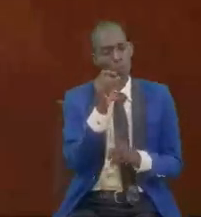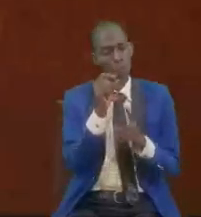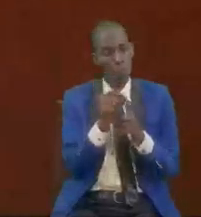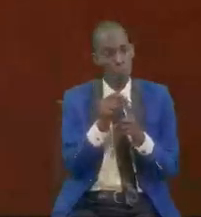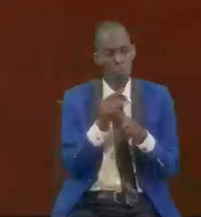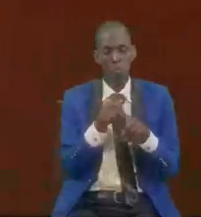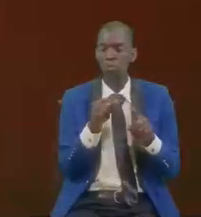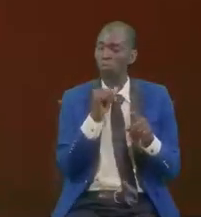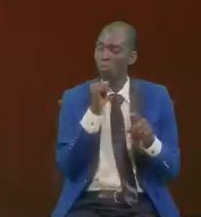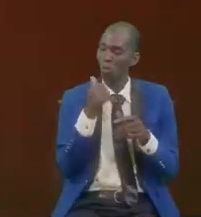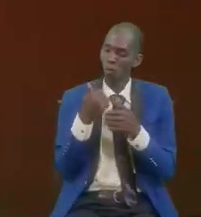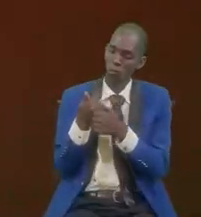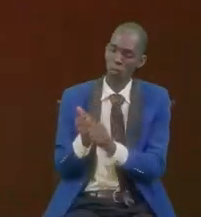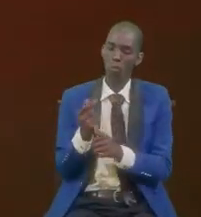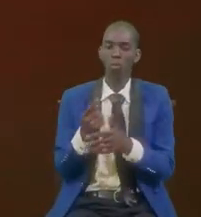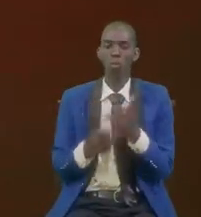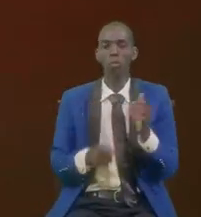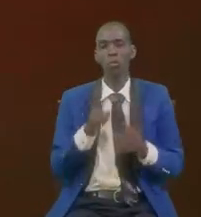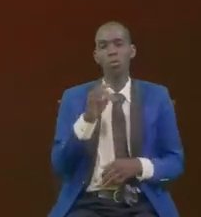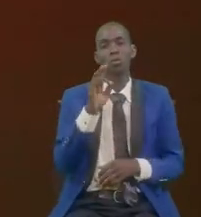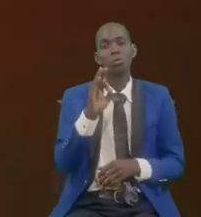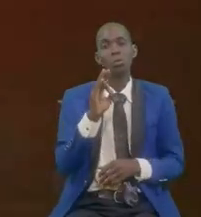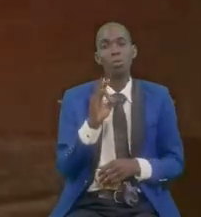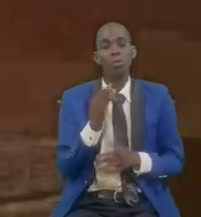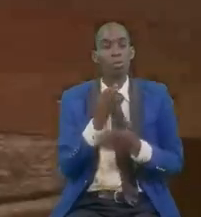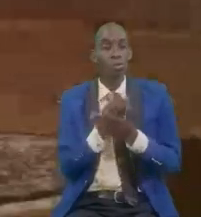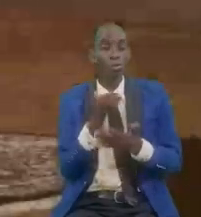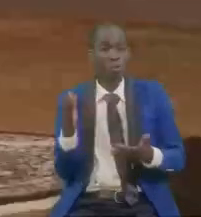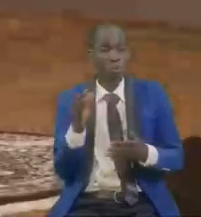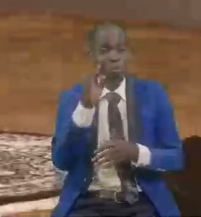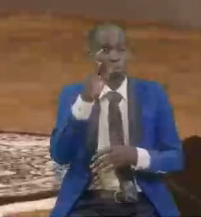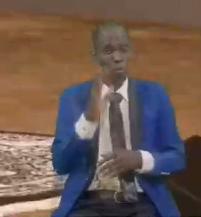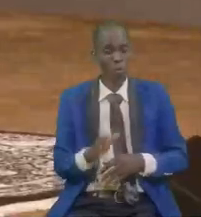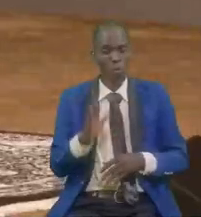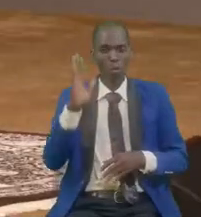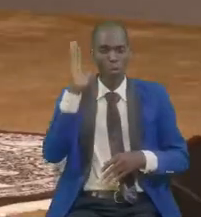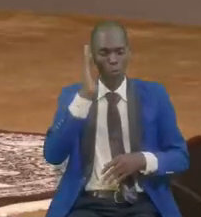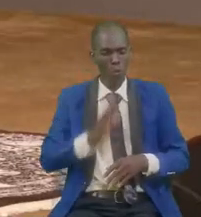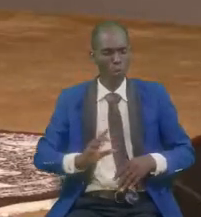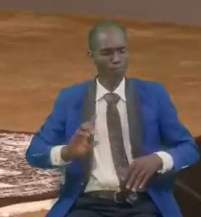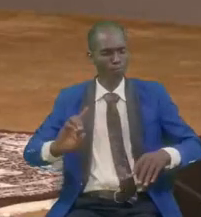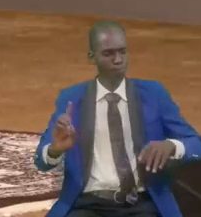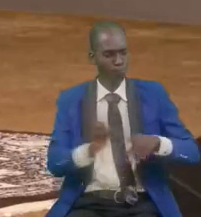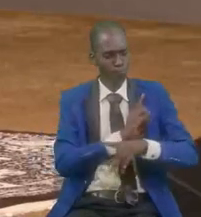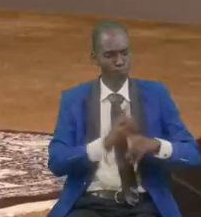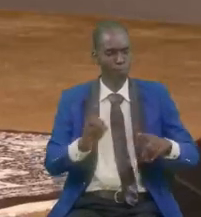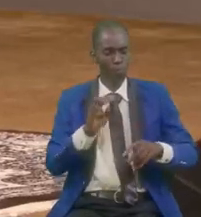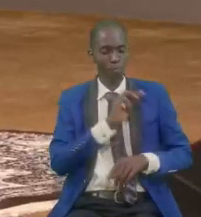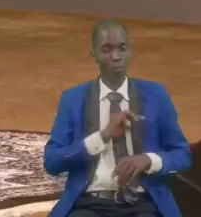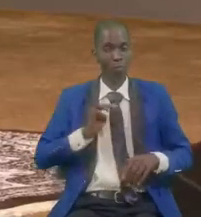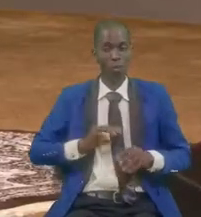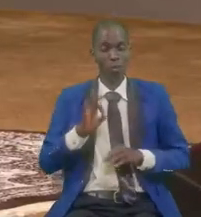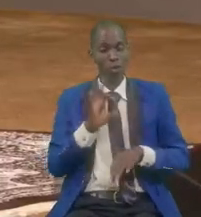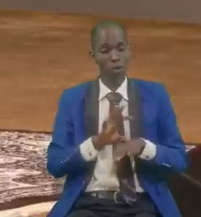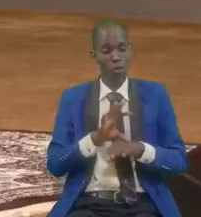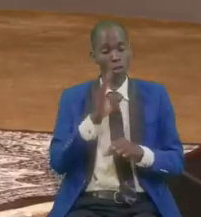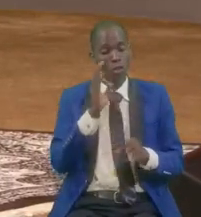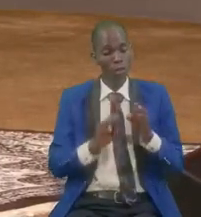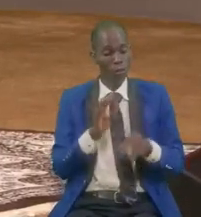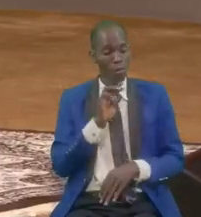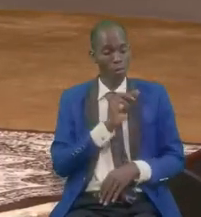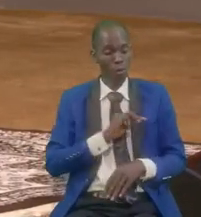parole qui ne sont pas pratiquants de la parole. Il y a des prédicateurs qui disciplinent